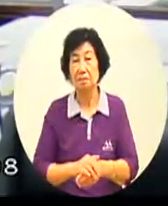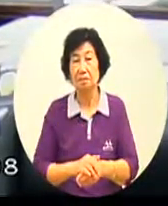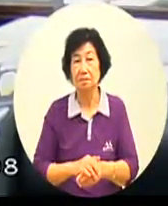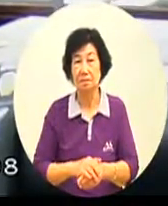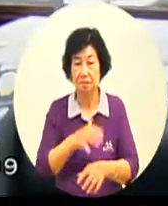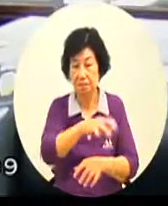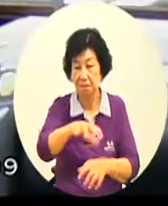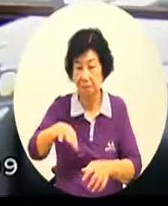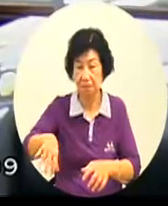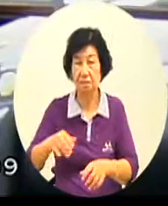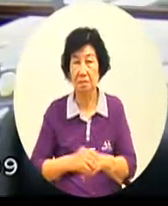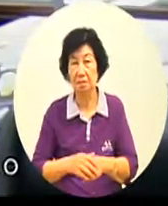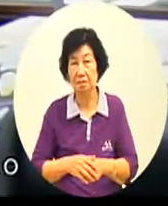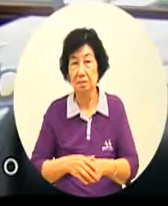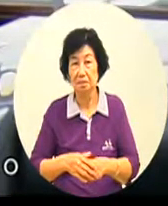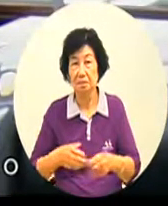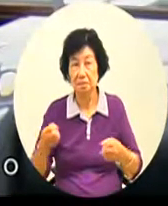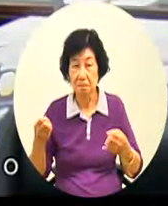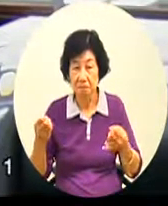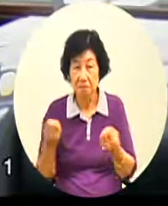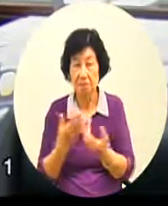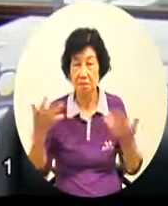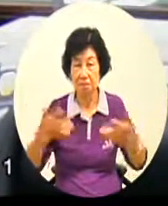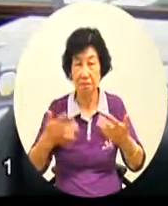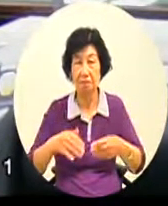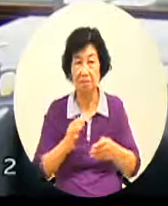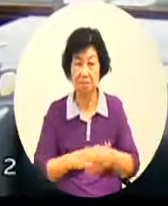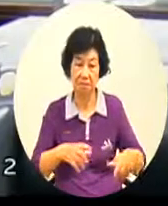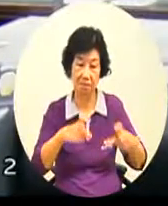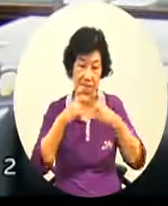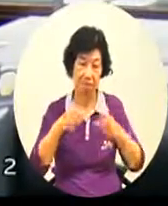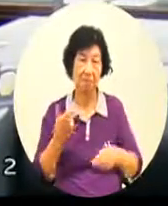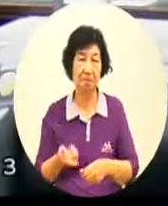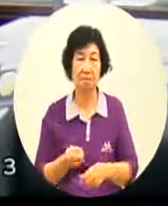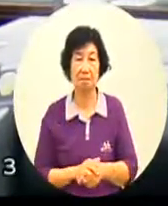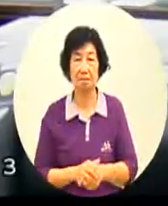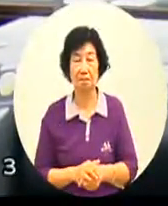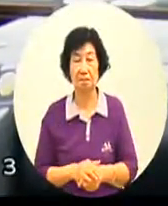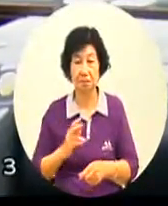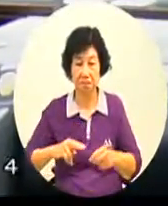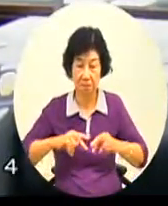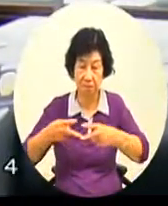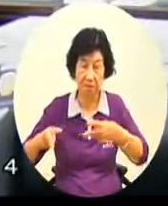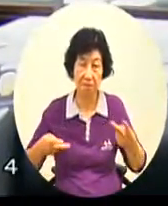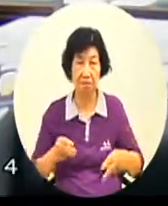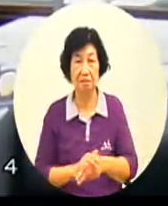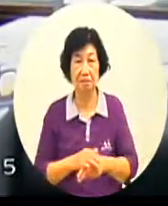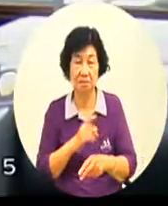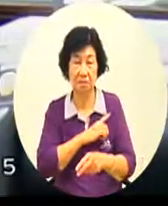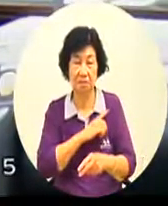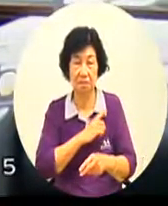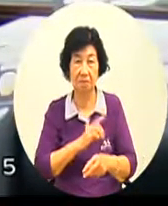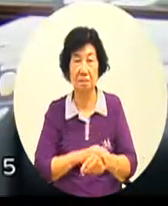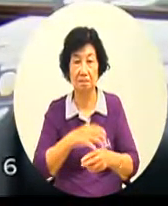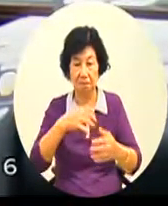用这样的方式来回答我？你们还不想改变自己的那个里面的问题呀、